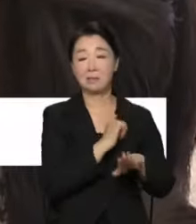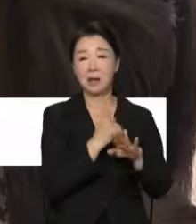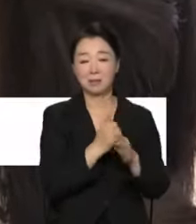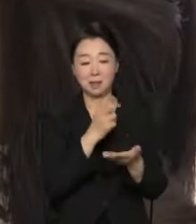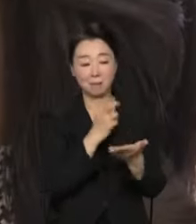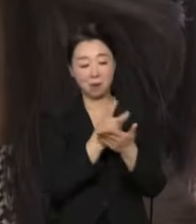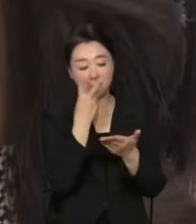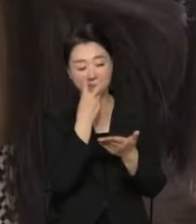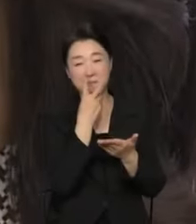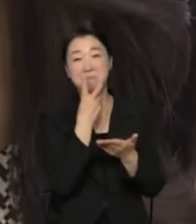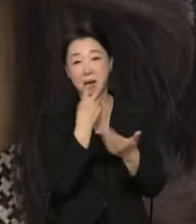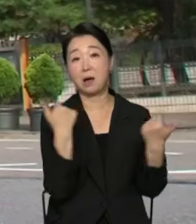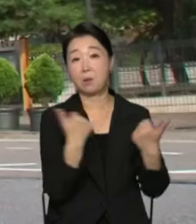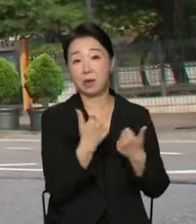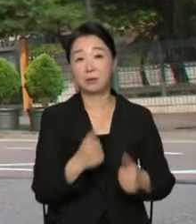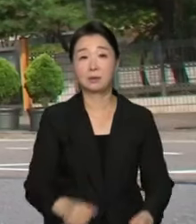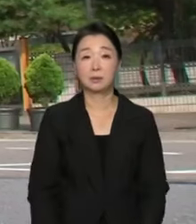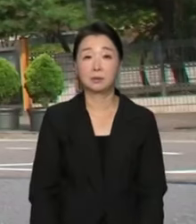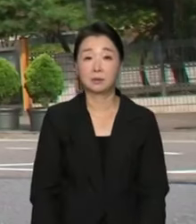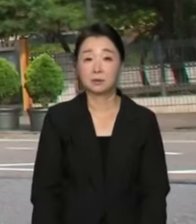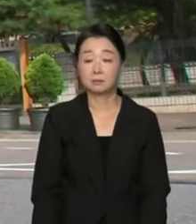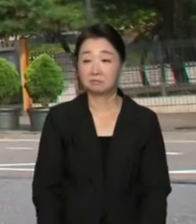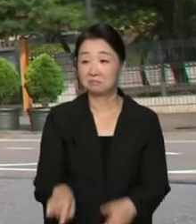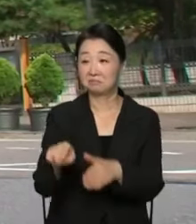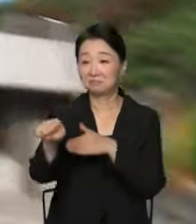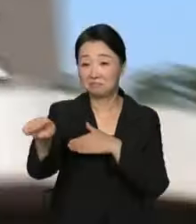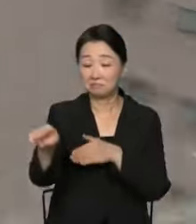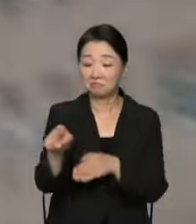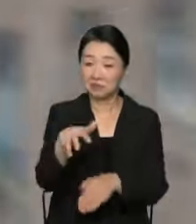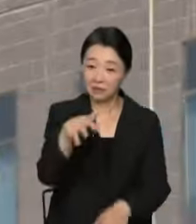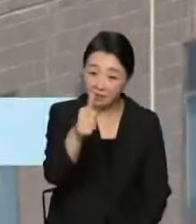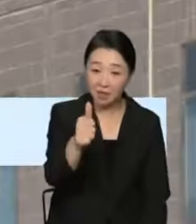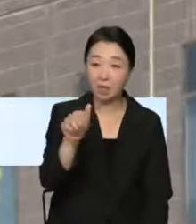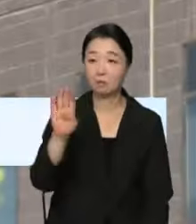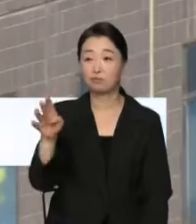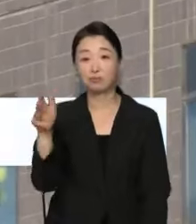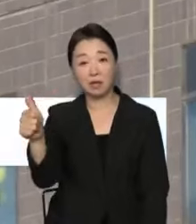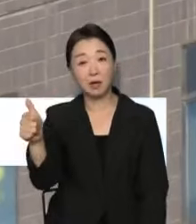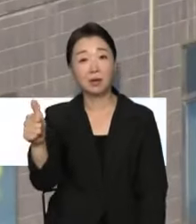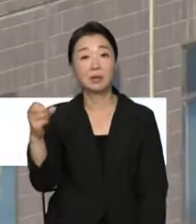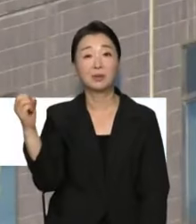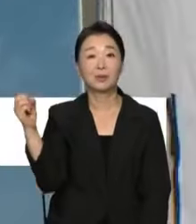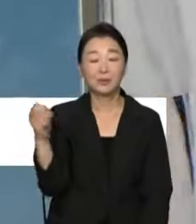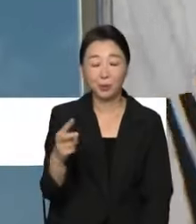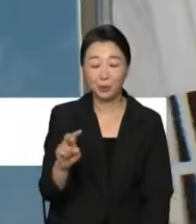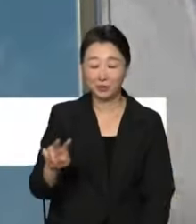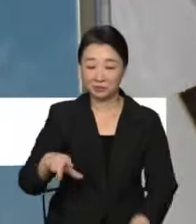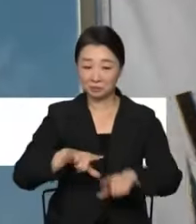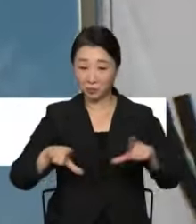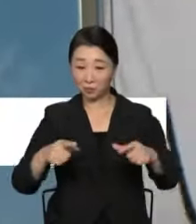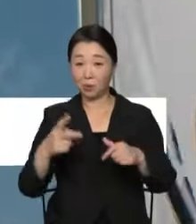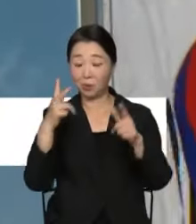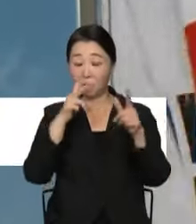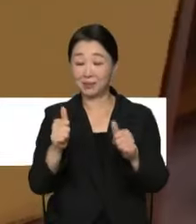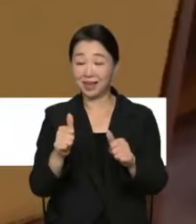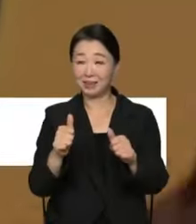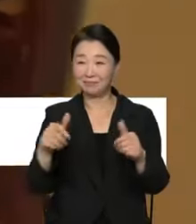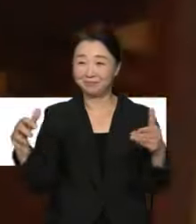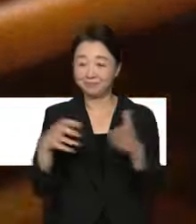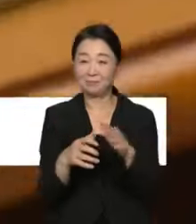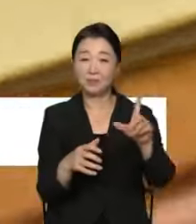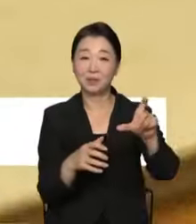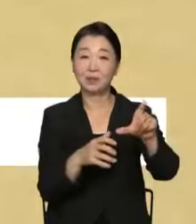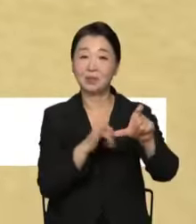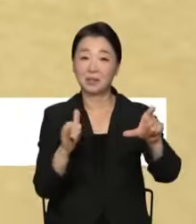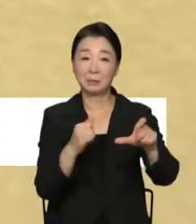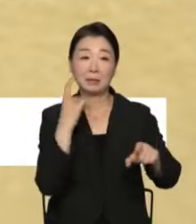회의를 열었습니다. 수사팀 외부에서 각 차장검사들과 부장검사, 평검사 등 15명으로 구성된 가상